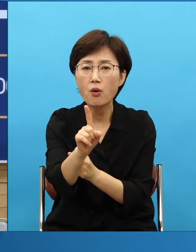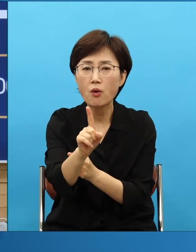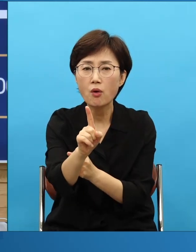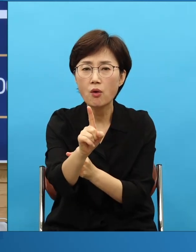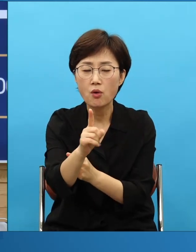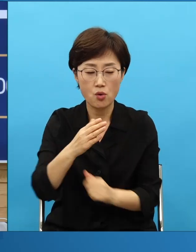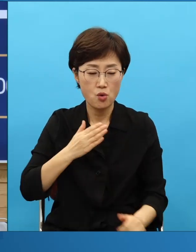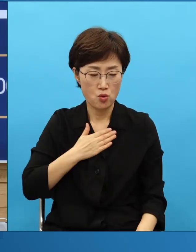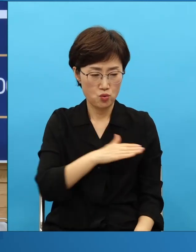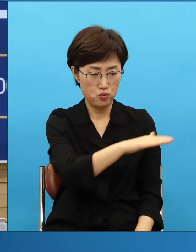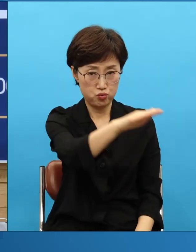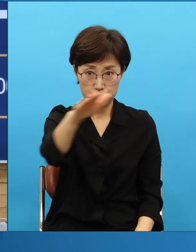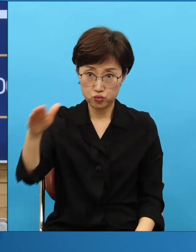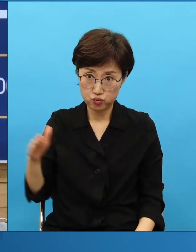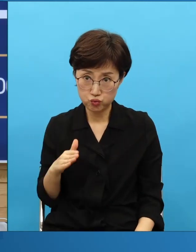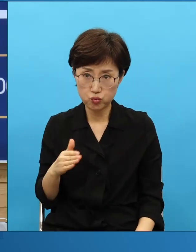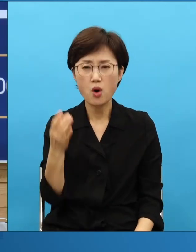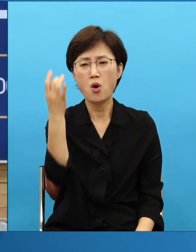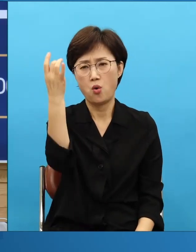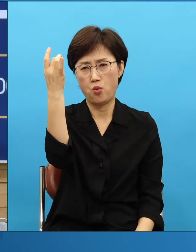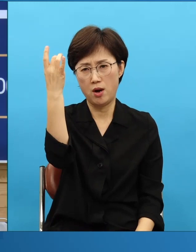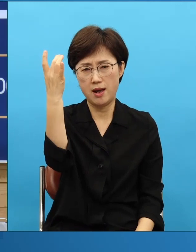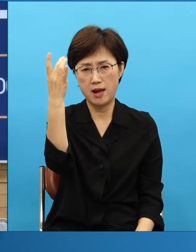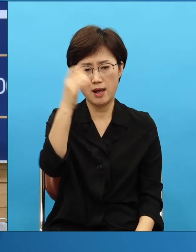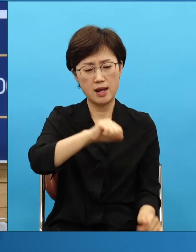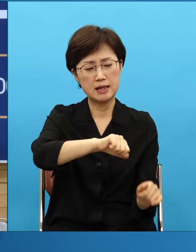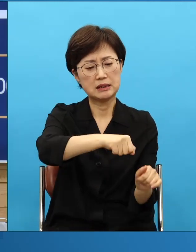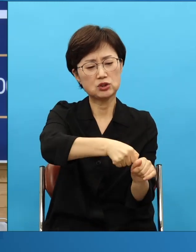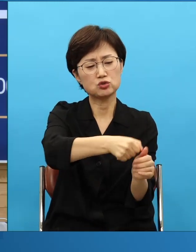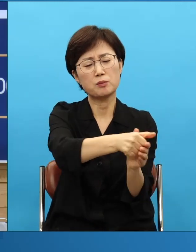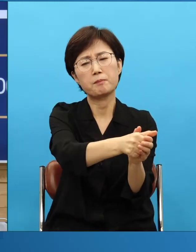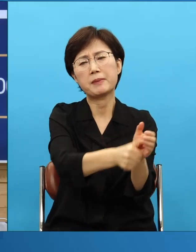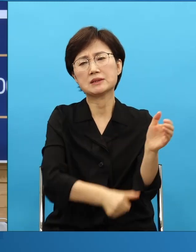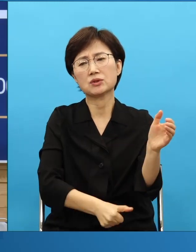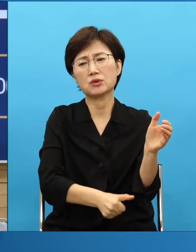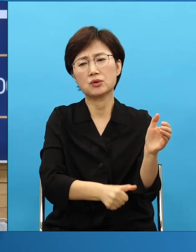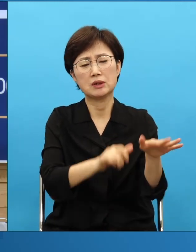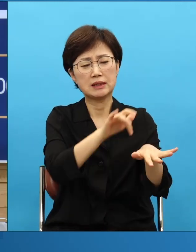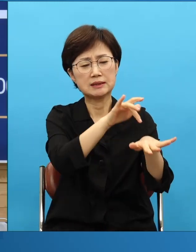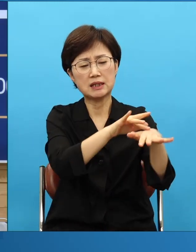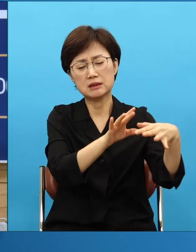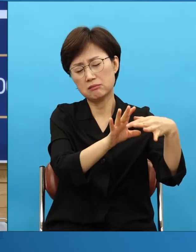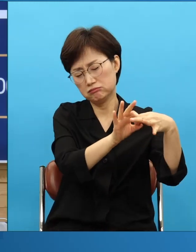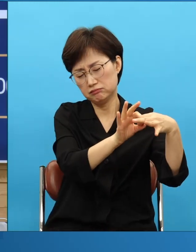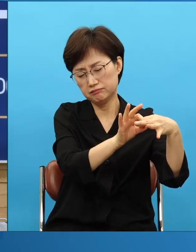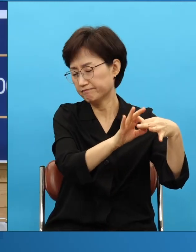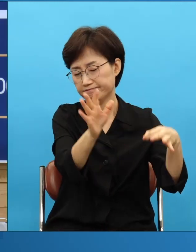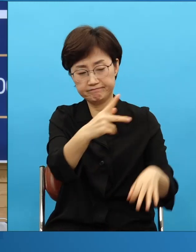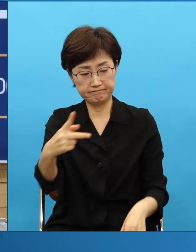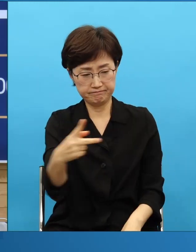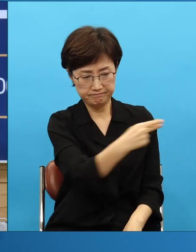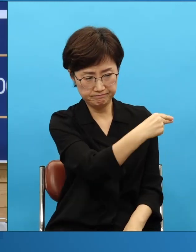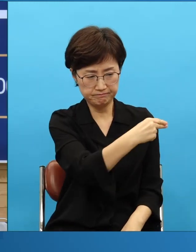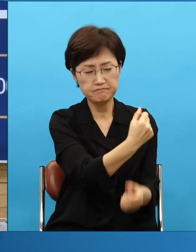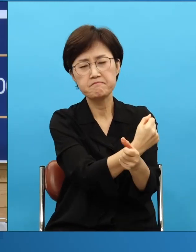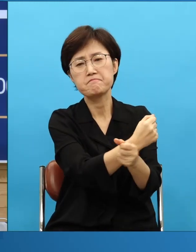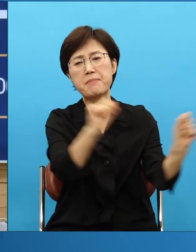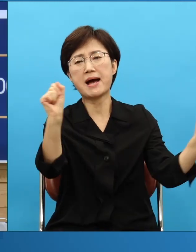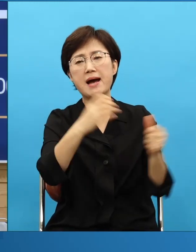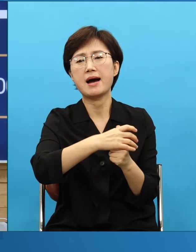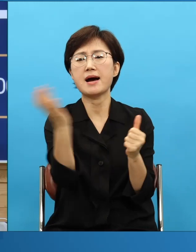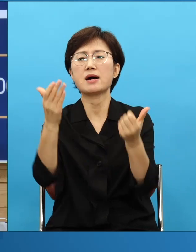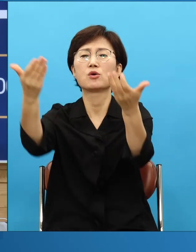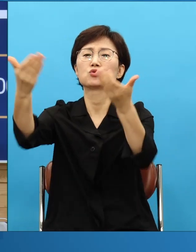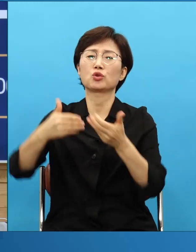되는 영원한 저주와 지옥 배경과 흑암 근세를 다 깨뜨렸다 그 All 말이에요. the eternal curses and sin that you have to bear and going to